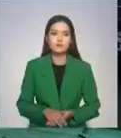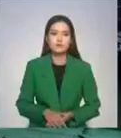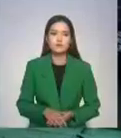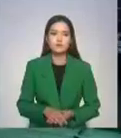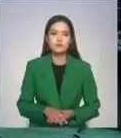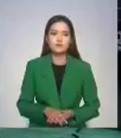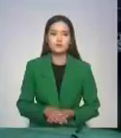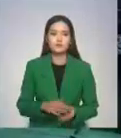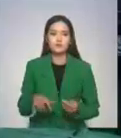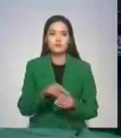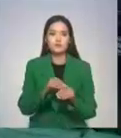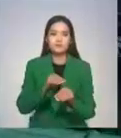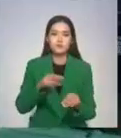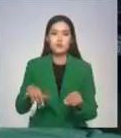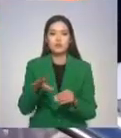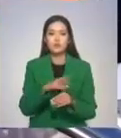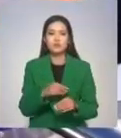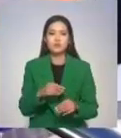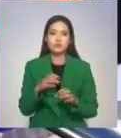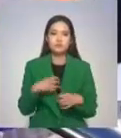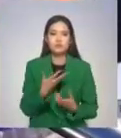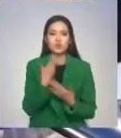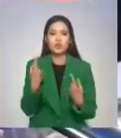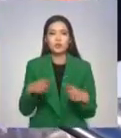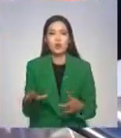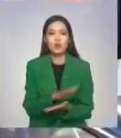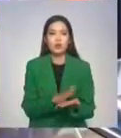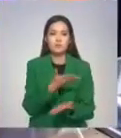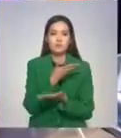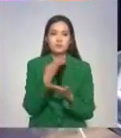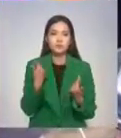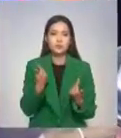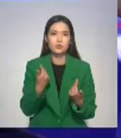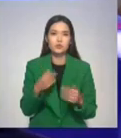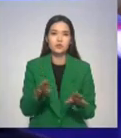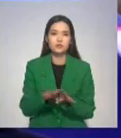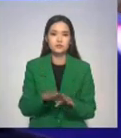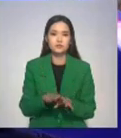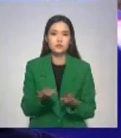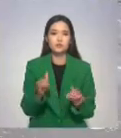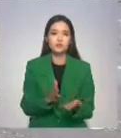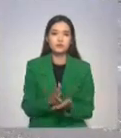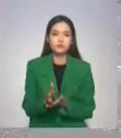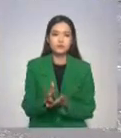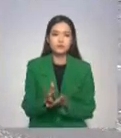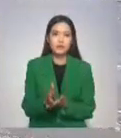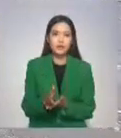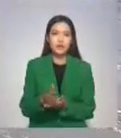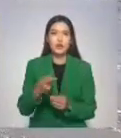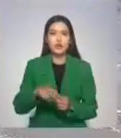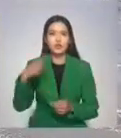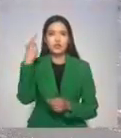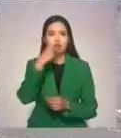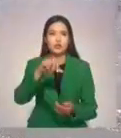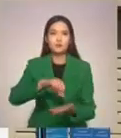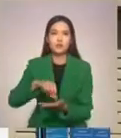Тіпті адам түгіл машинаның өзі қиналып кетеді кейде өтуге. Басқа жол жоқ. Ана мост ол, мына мост ол. Екеуі де бірдей. Гидротараптарға